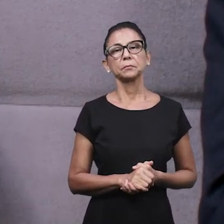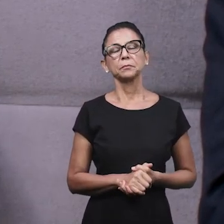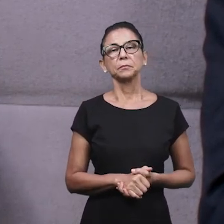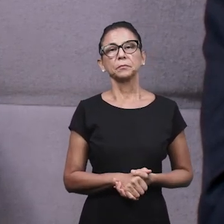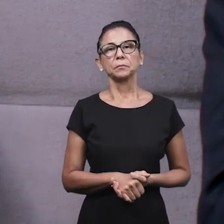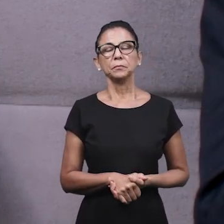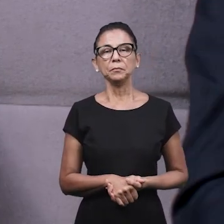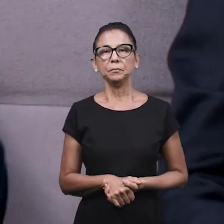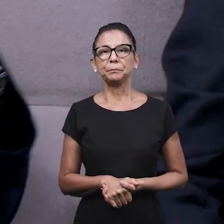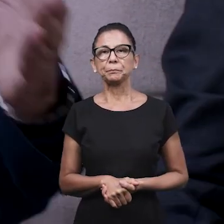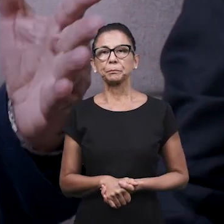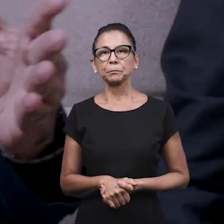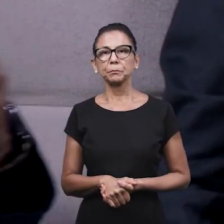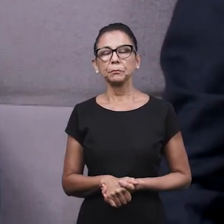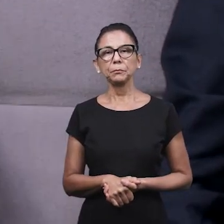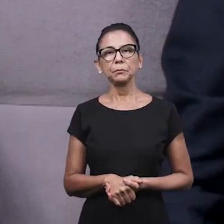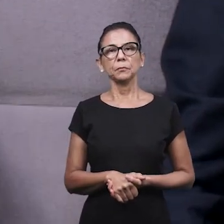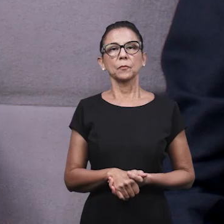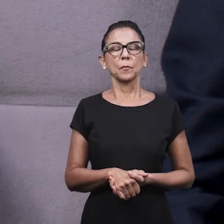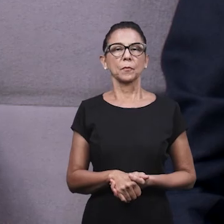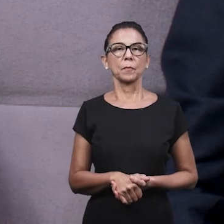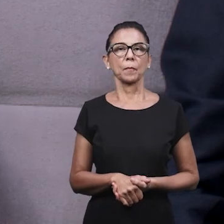prophète